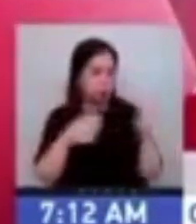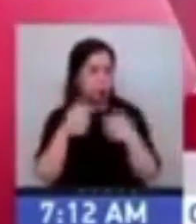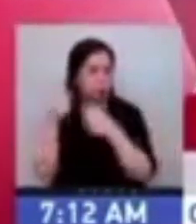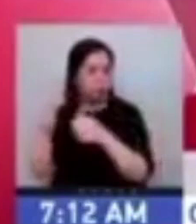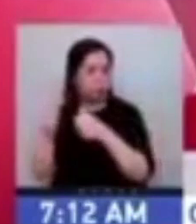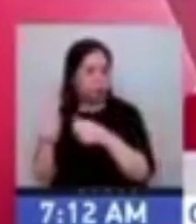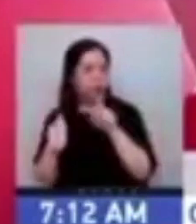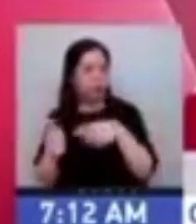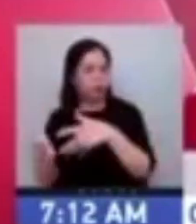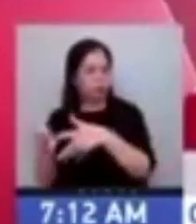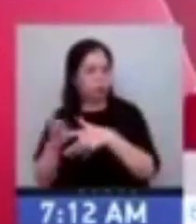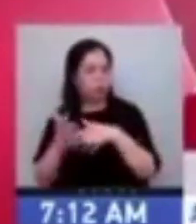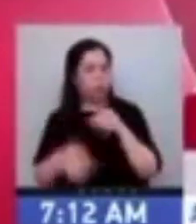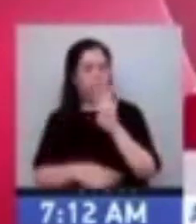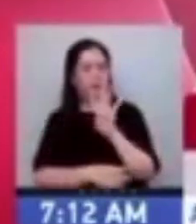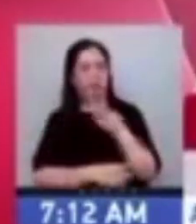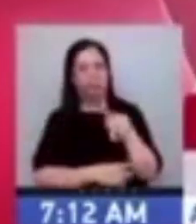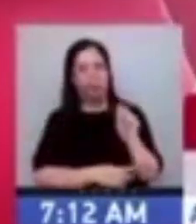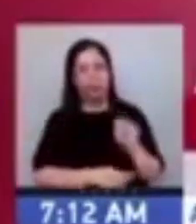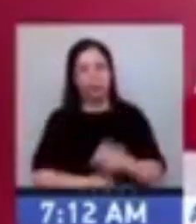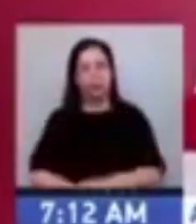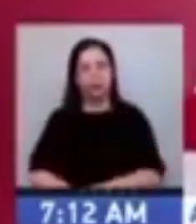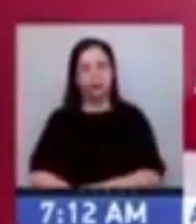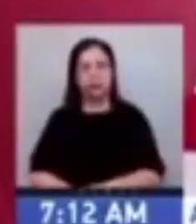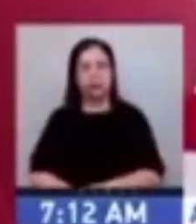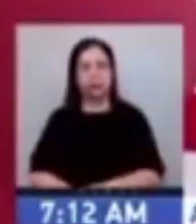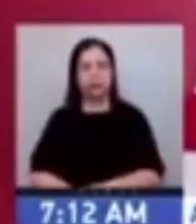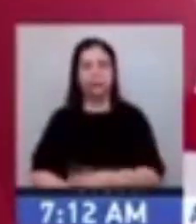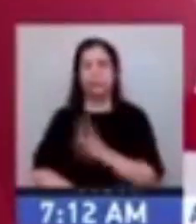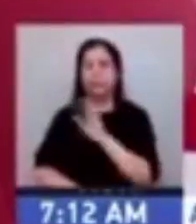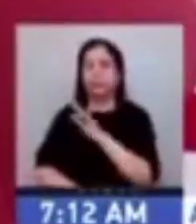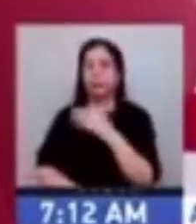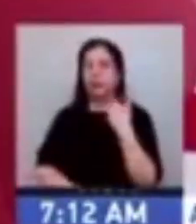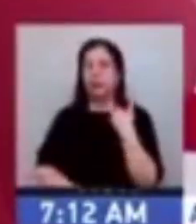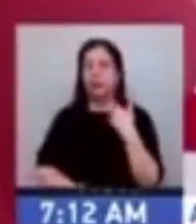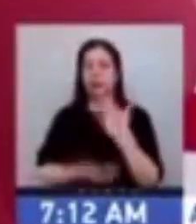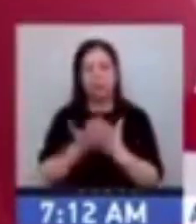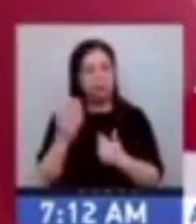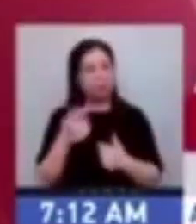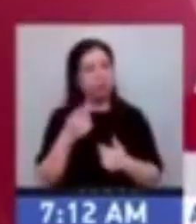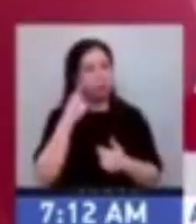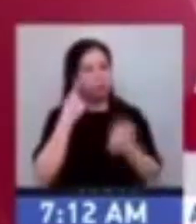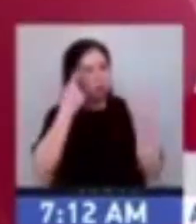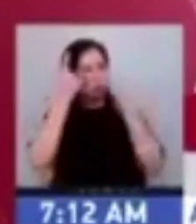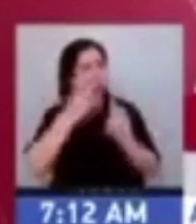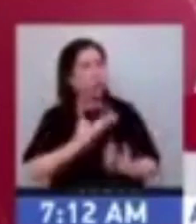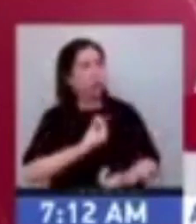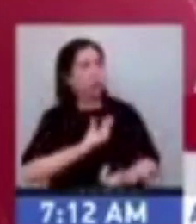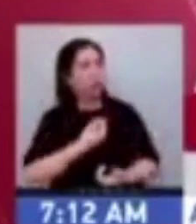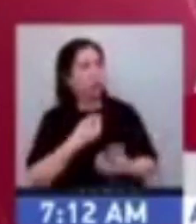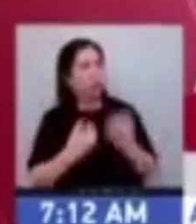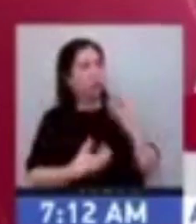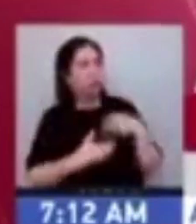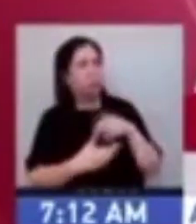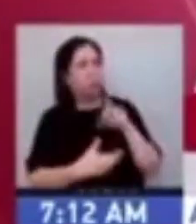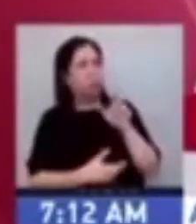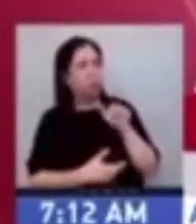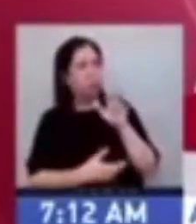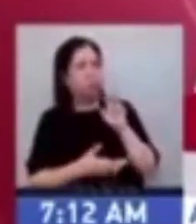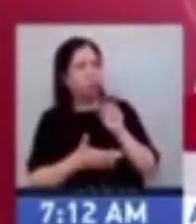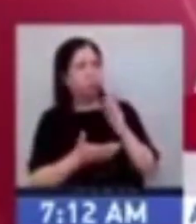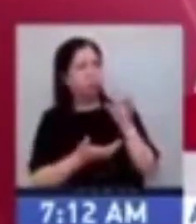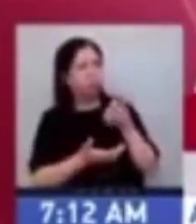4Ps. May ilang beneficiaryo, ASEC, nangangamba baka mapasama sila doon sa 1.3 million beneficiaries na maalis sa